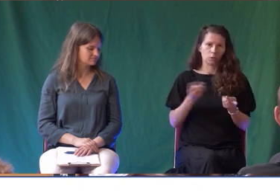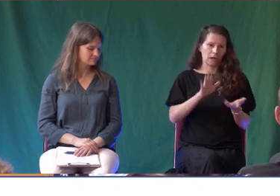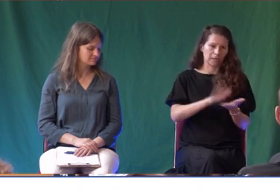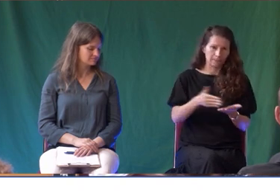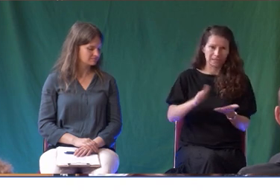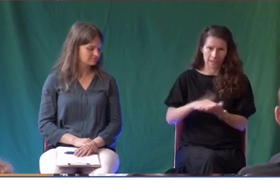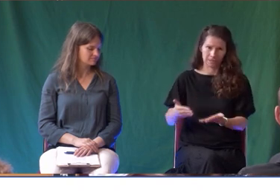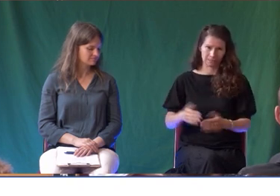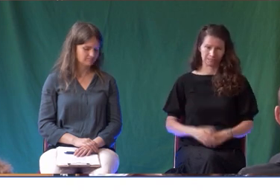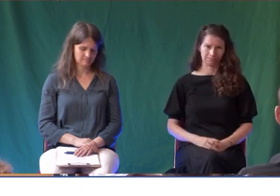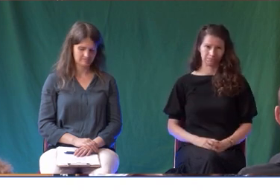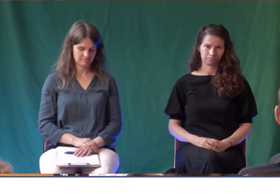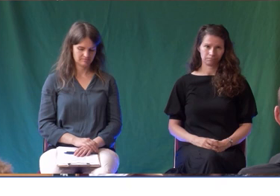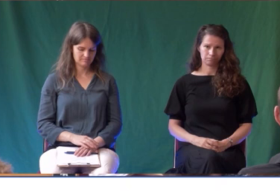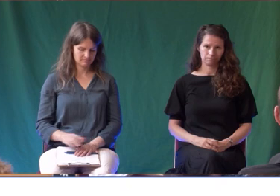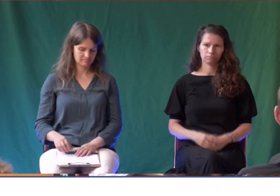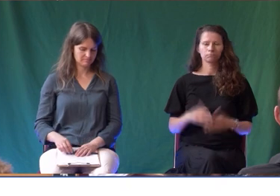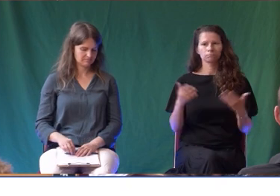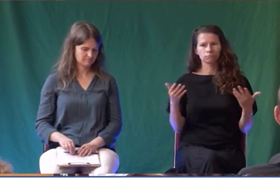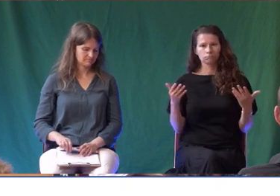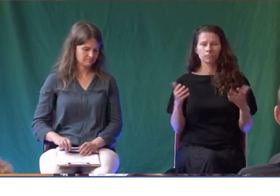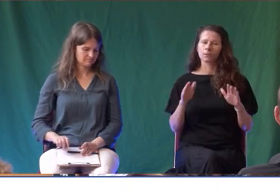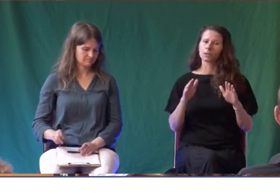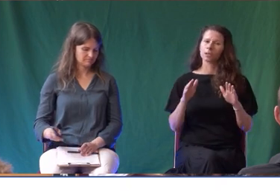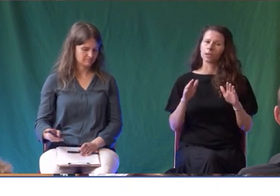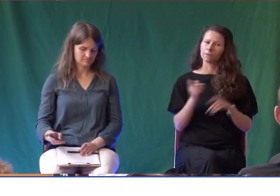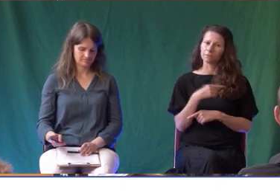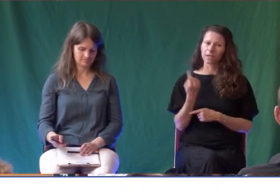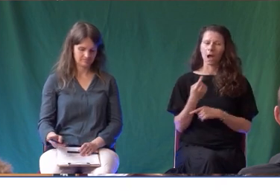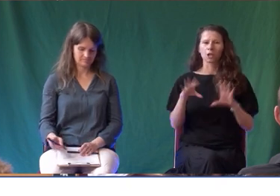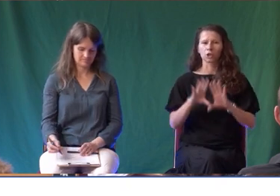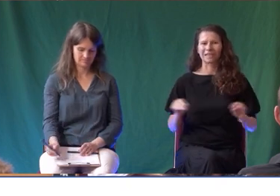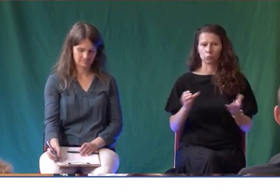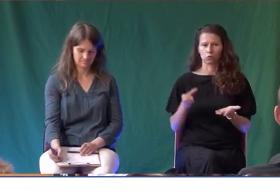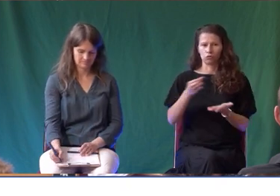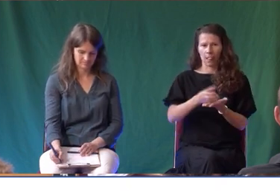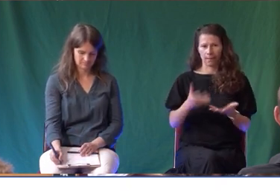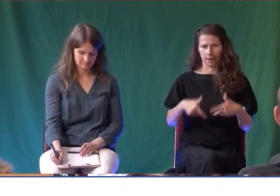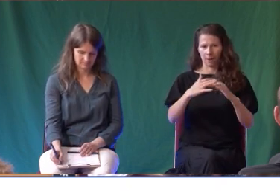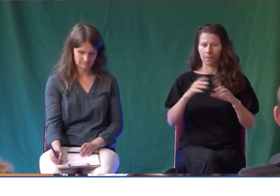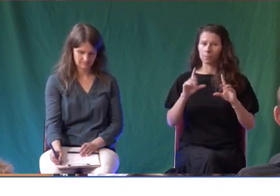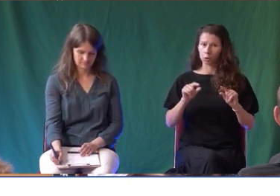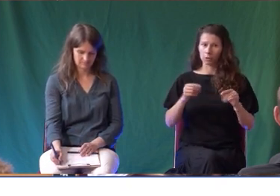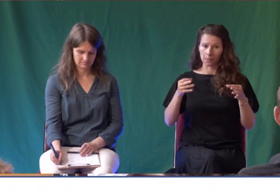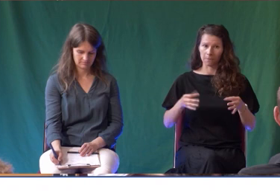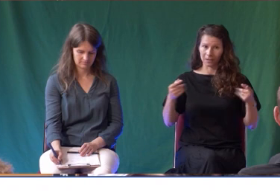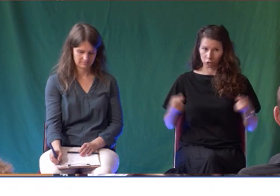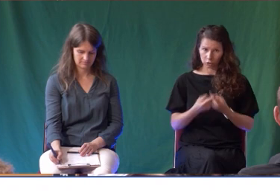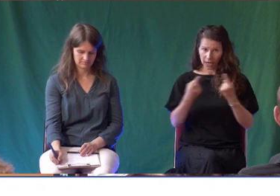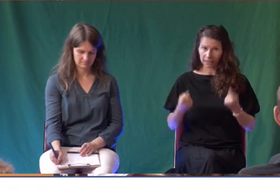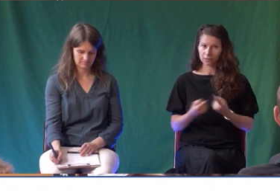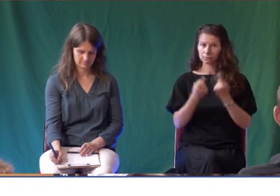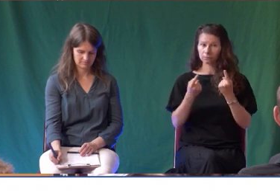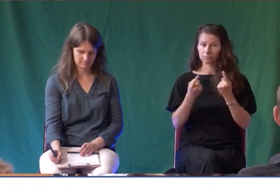wir haben eine Schlichtungsstelle gegründet das heißt wenn es einen Streit gibt dann